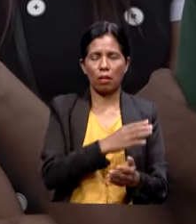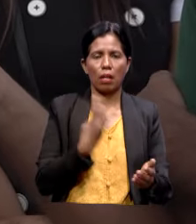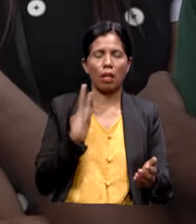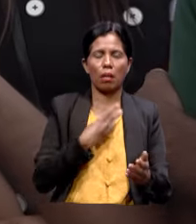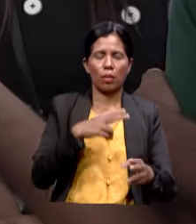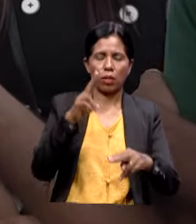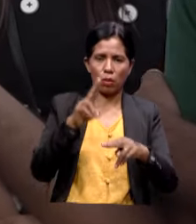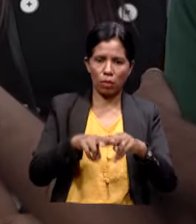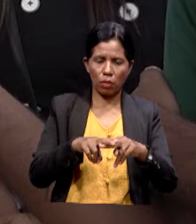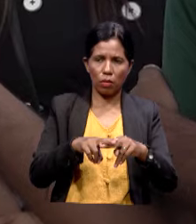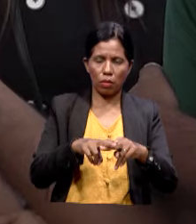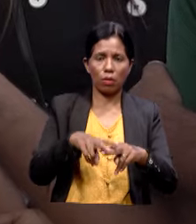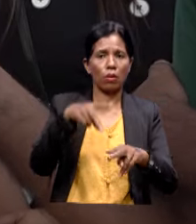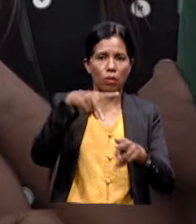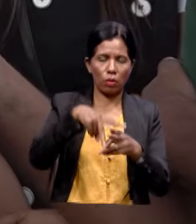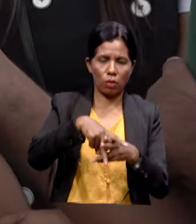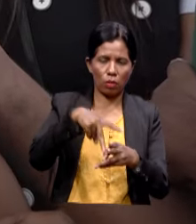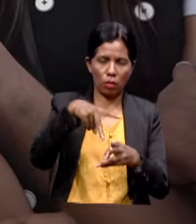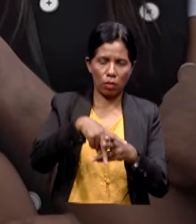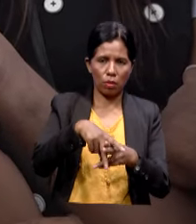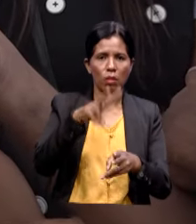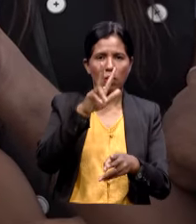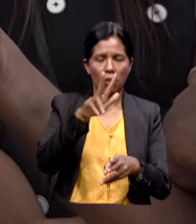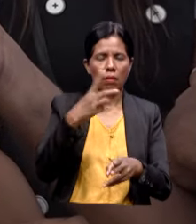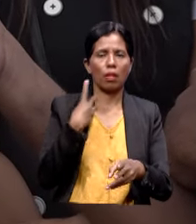mai aminan tolu ma ba ho mate bien aminan tolu ma ba